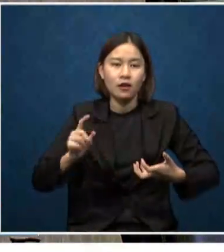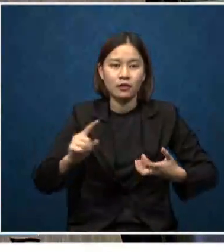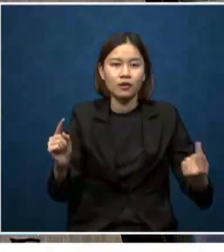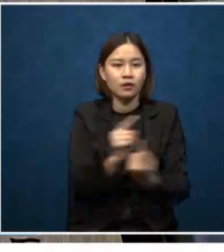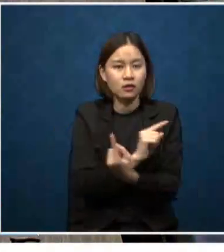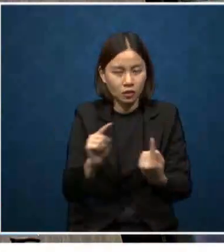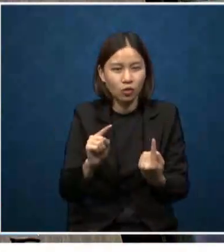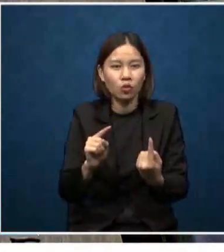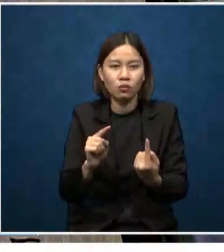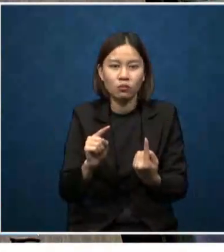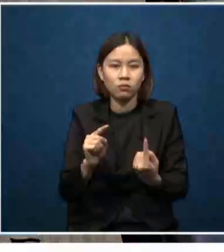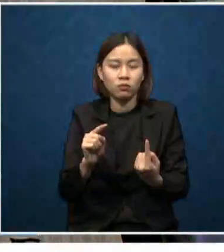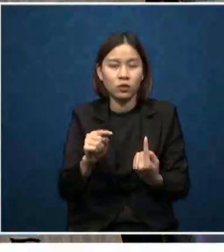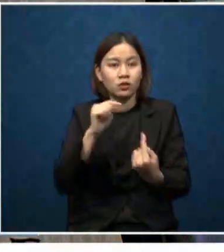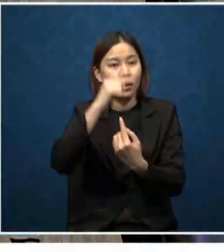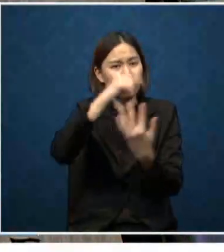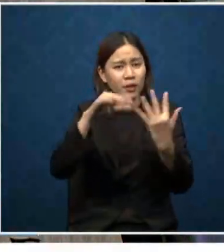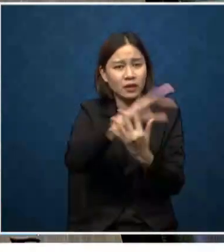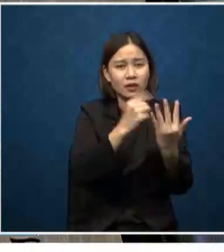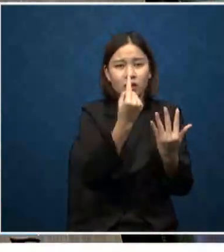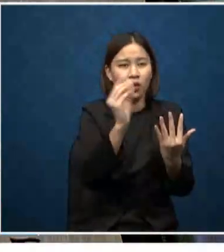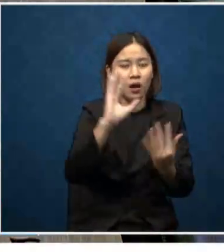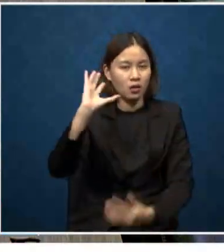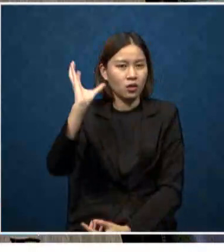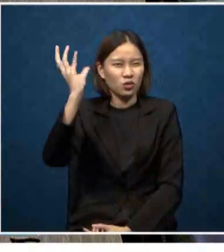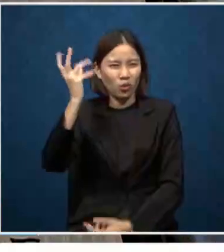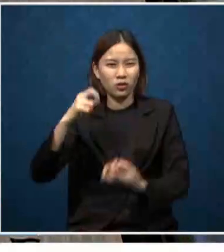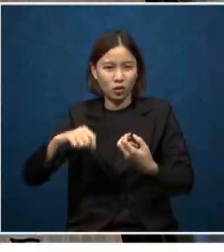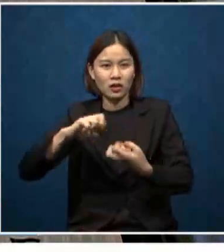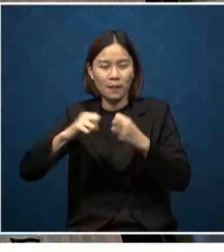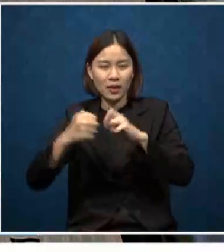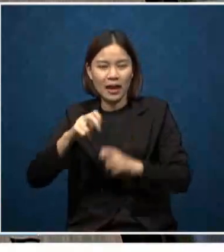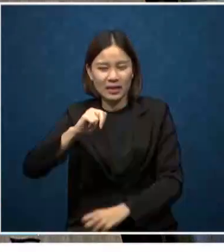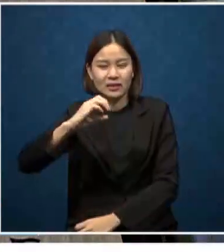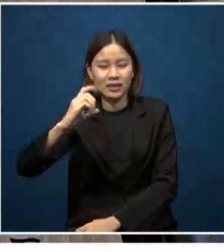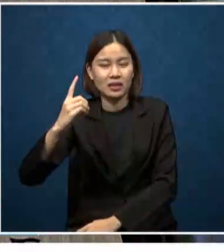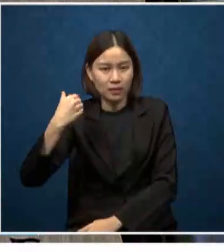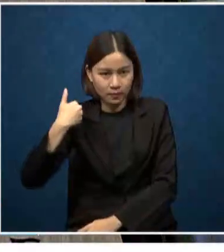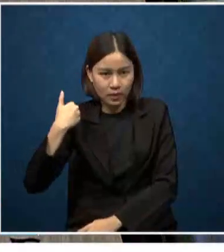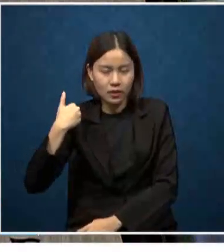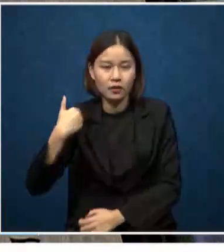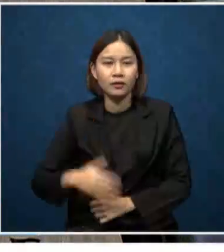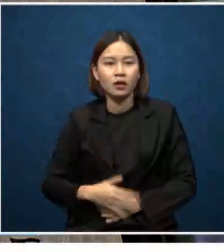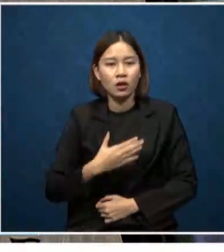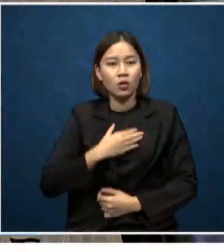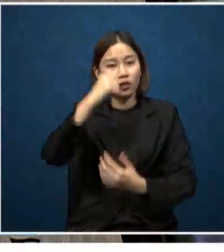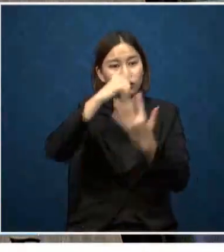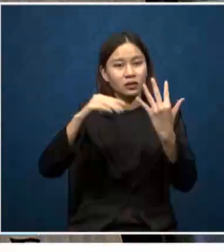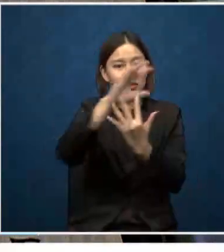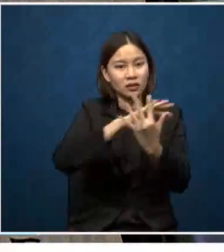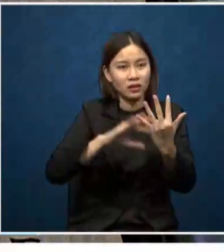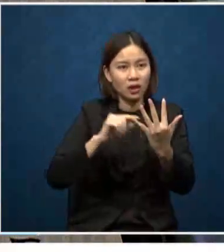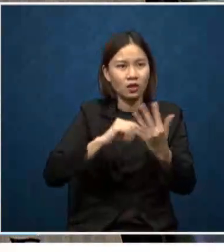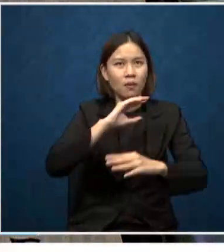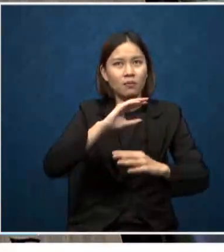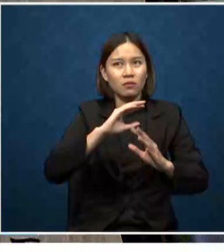สังคมไม่ใช่เฉพาะประเทศไทยทั่วโลกล้วนมีปัญหาในเรื่องนี้ทั้งสิ้นของไทยเนี่ยหมดไปเป็น